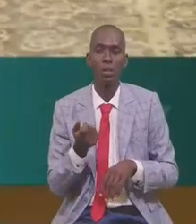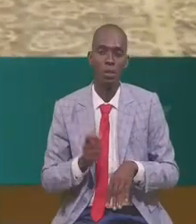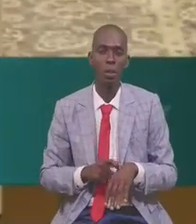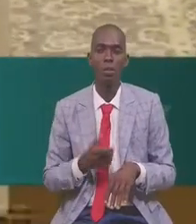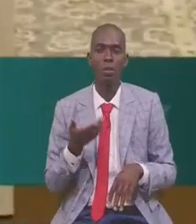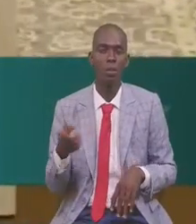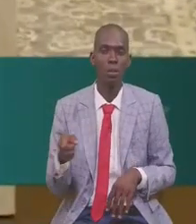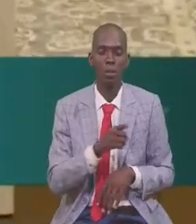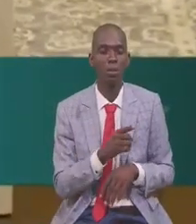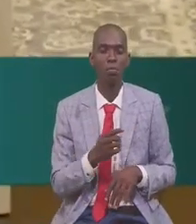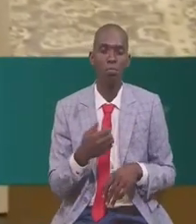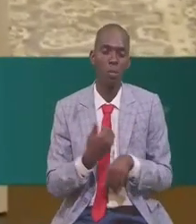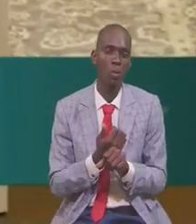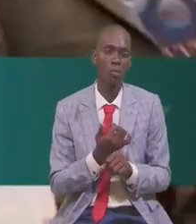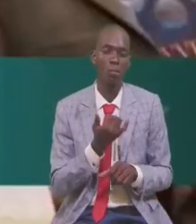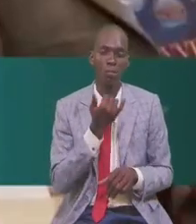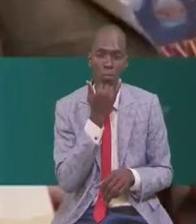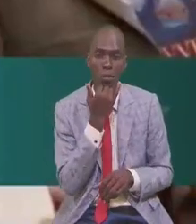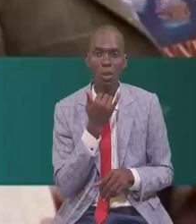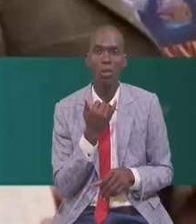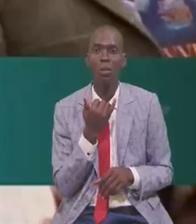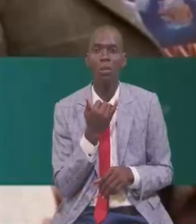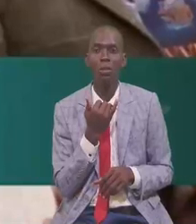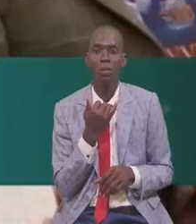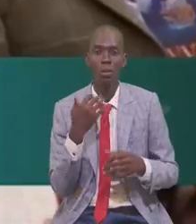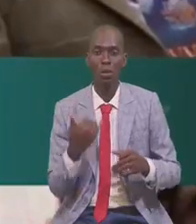Dompter les langues. Dompter les langues.